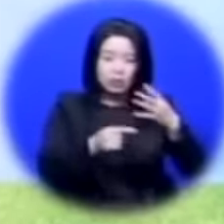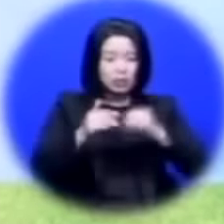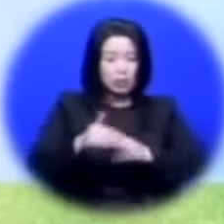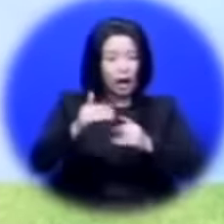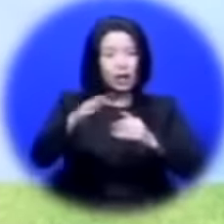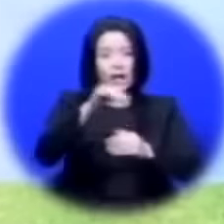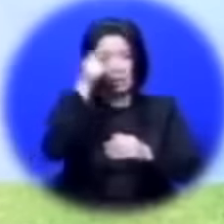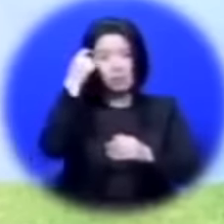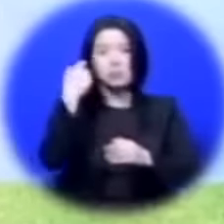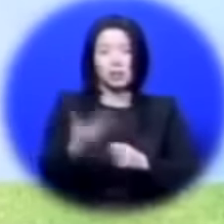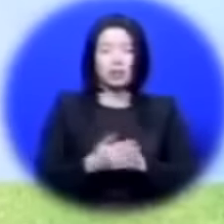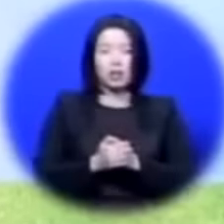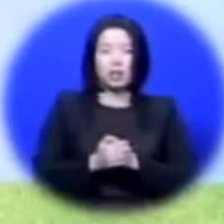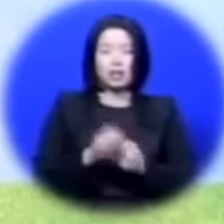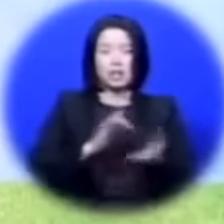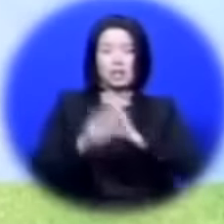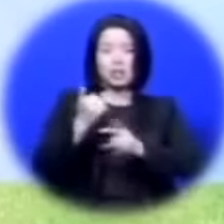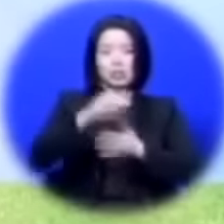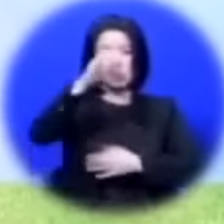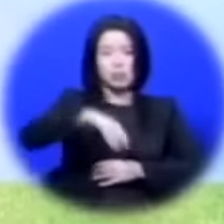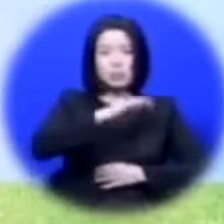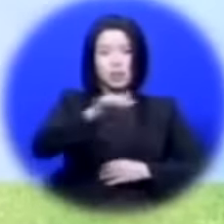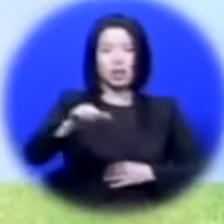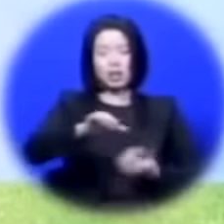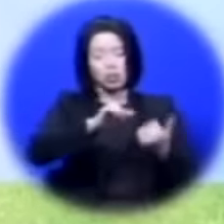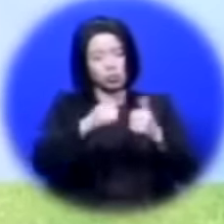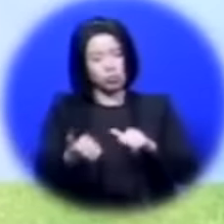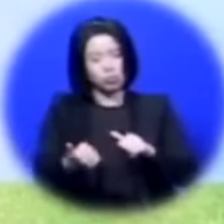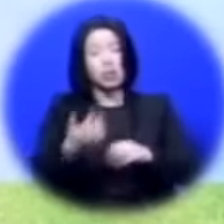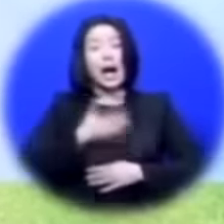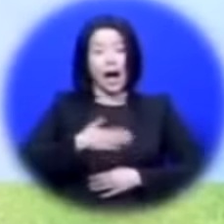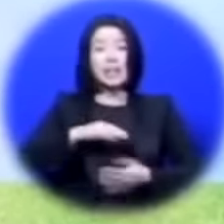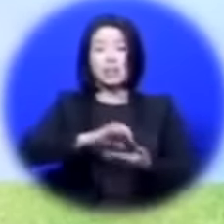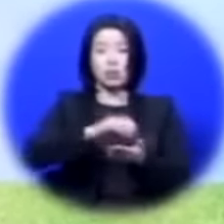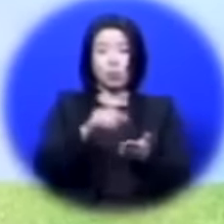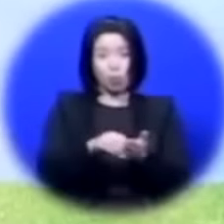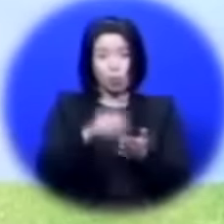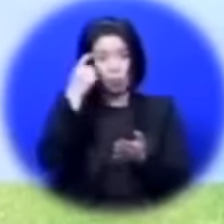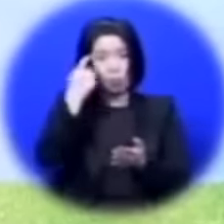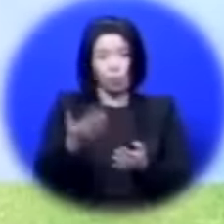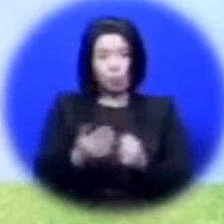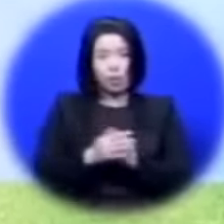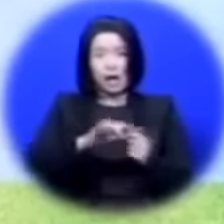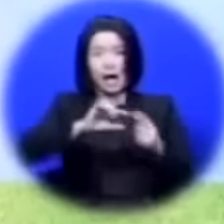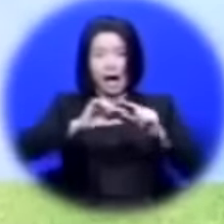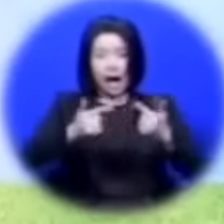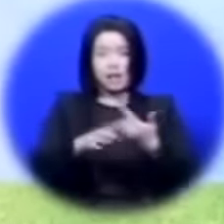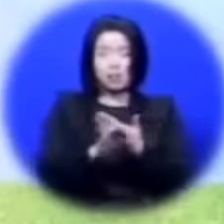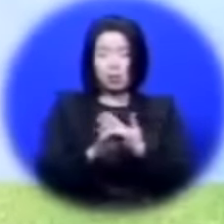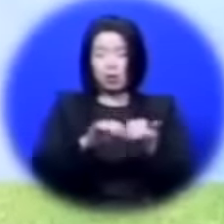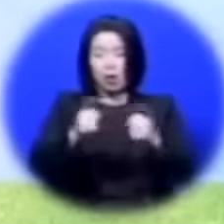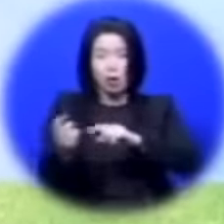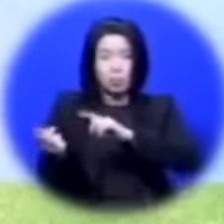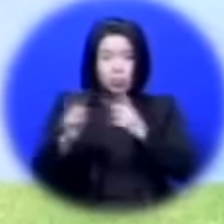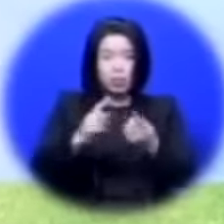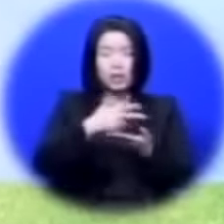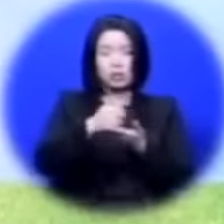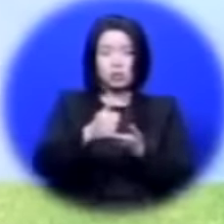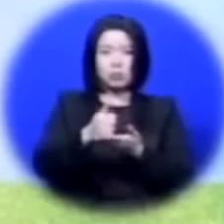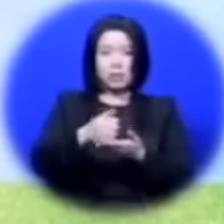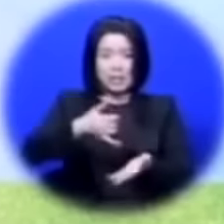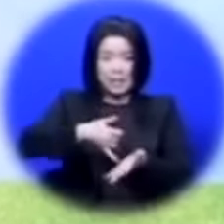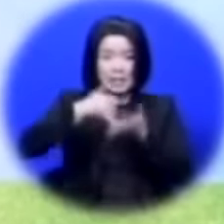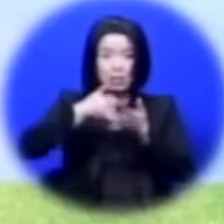있으세요 예수님이 십자가에 죽으신 거는 아는 정도입니까 아니면 부활의 주님을 인격적으로 개인적으로